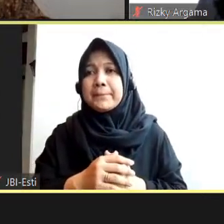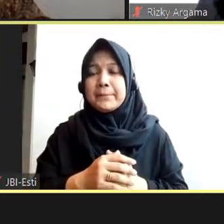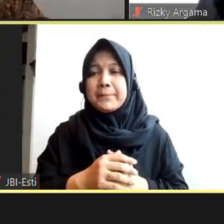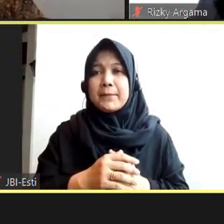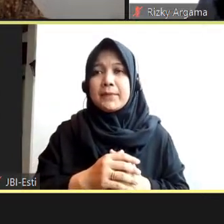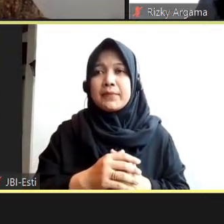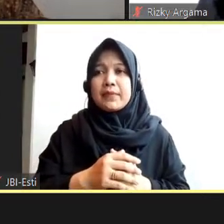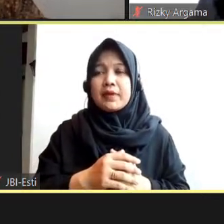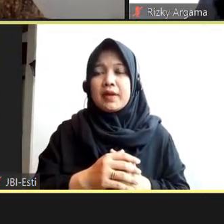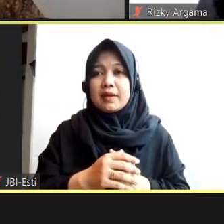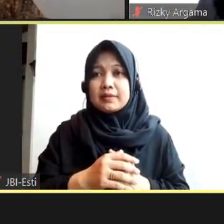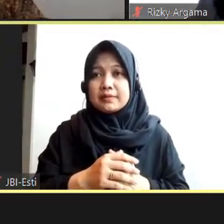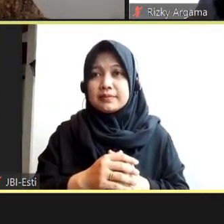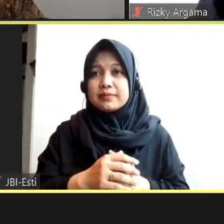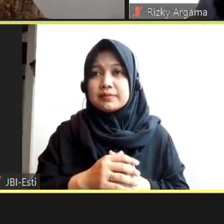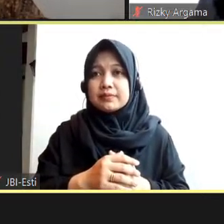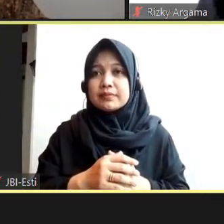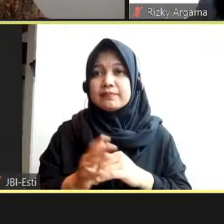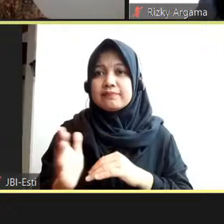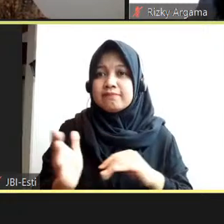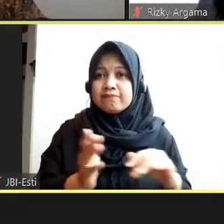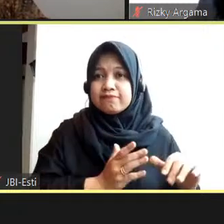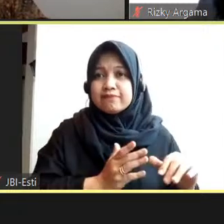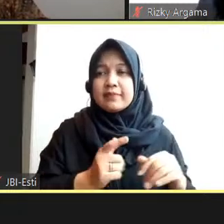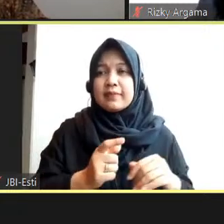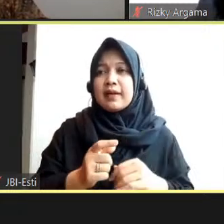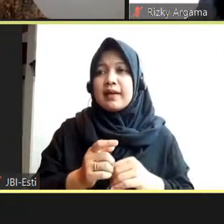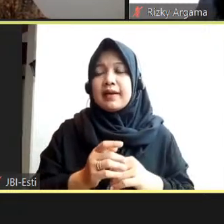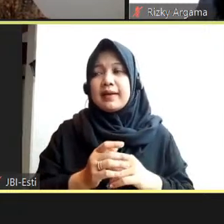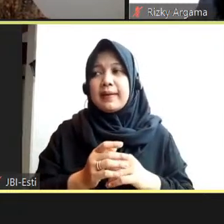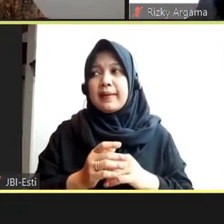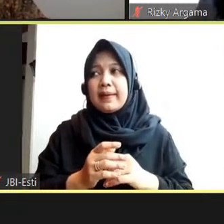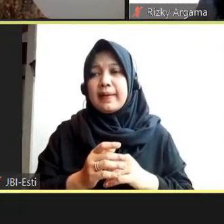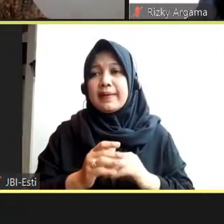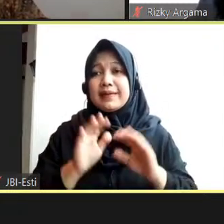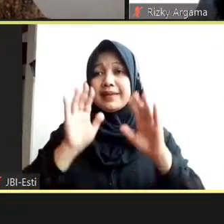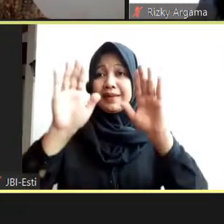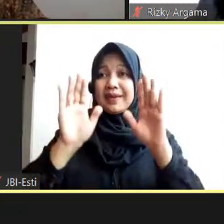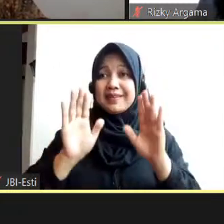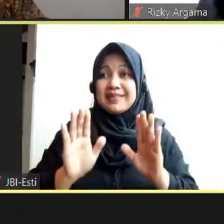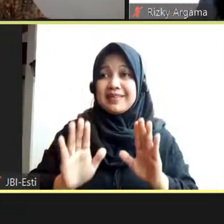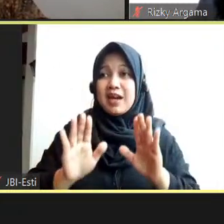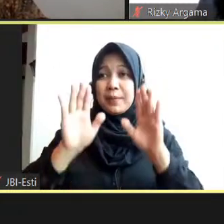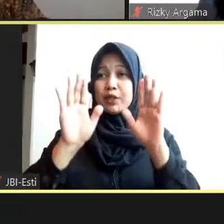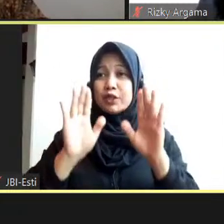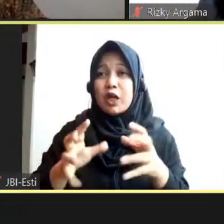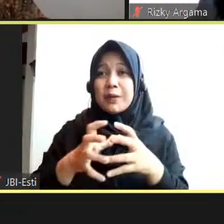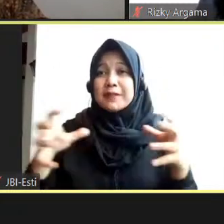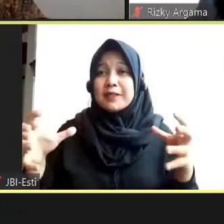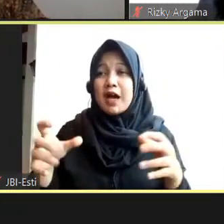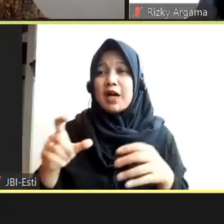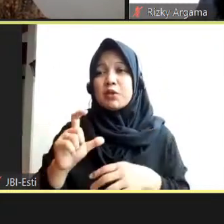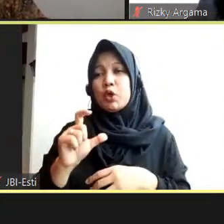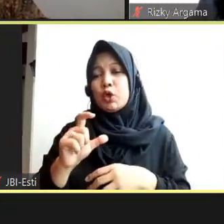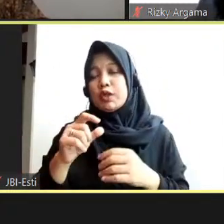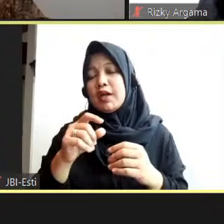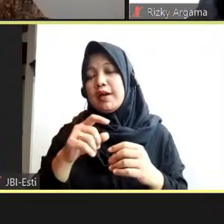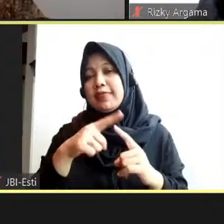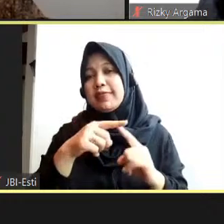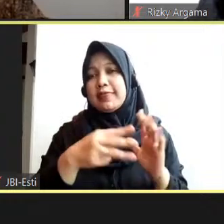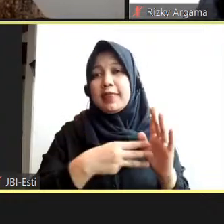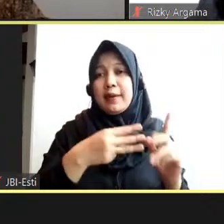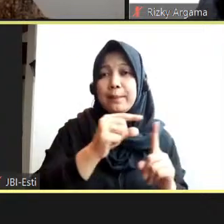Defacing terhadap media-media mainstream seperti Tempo, lalu juga Kompas